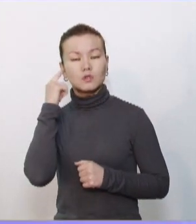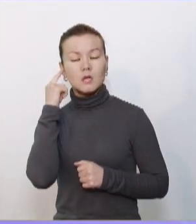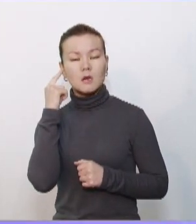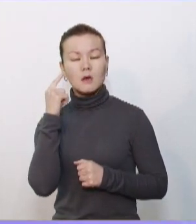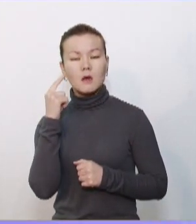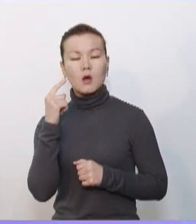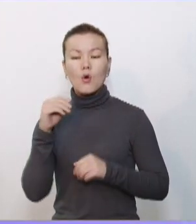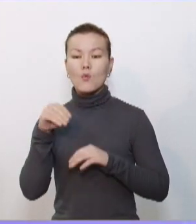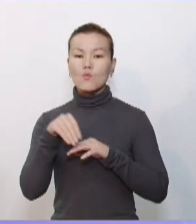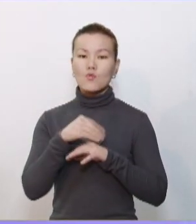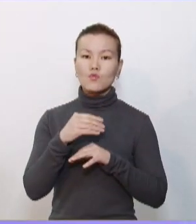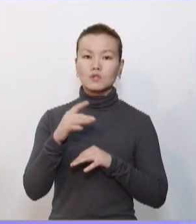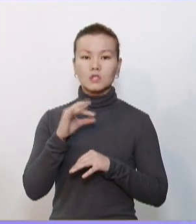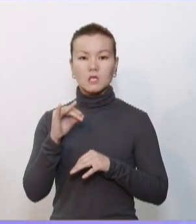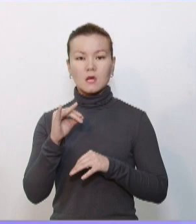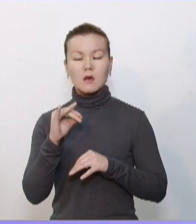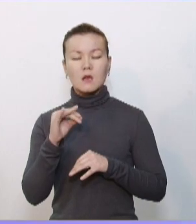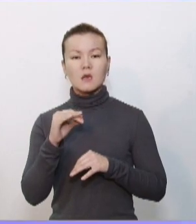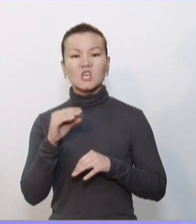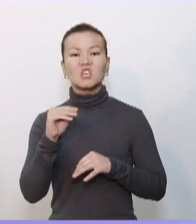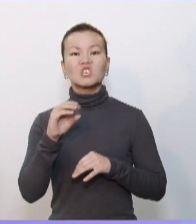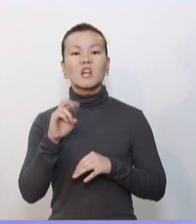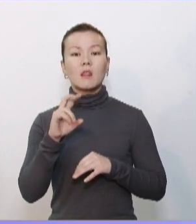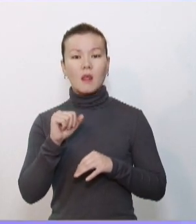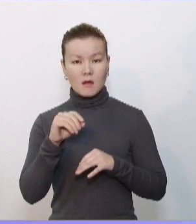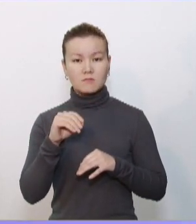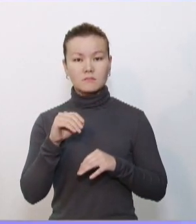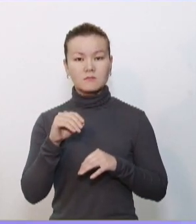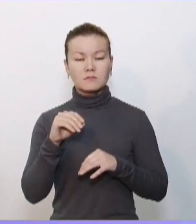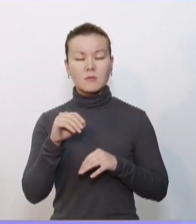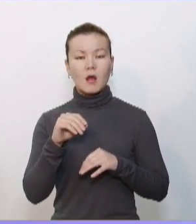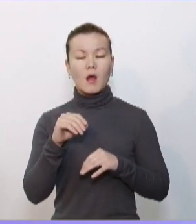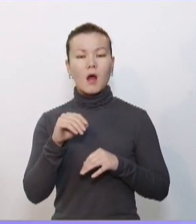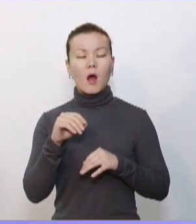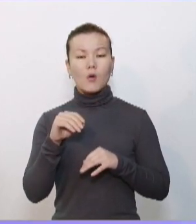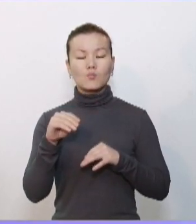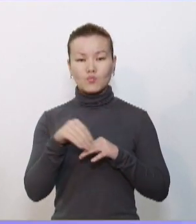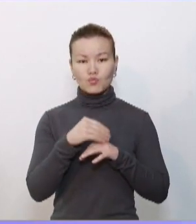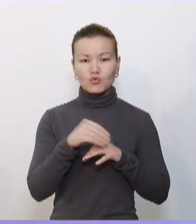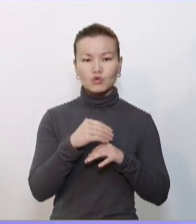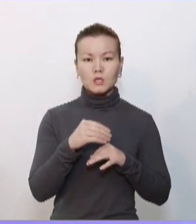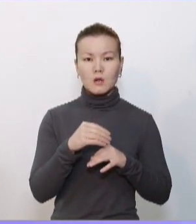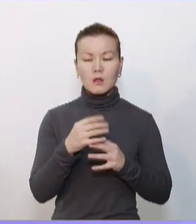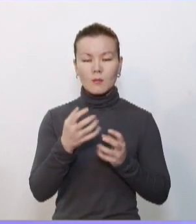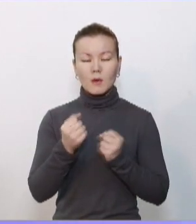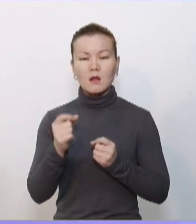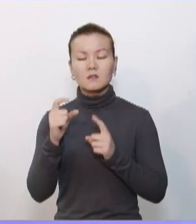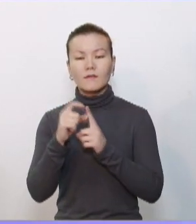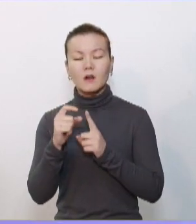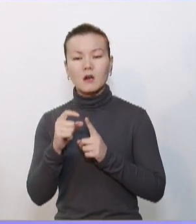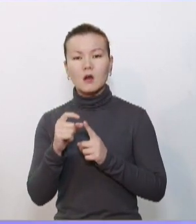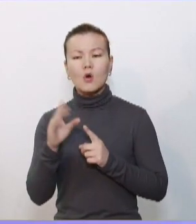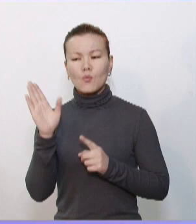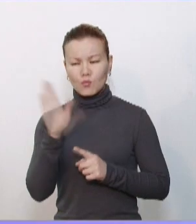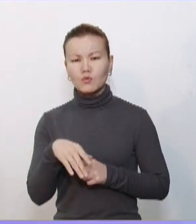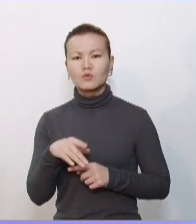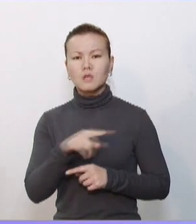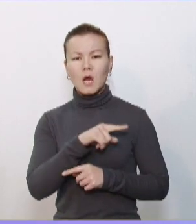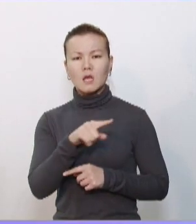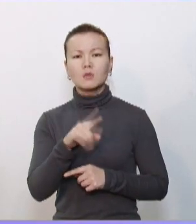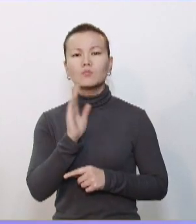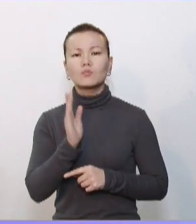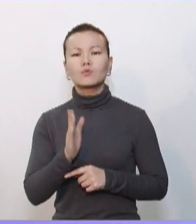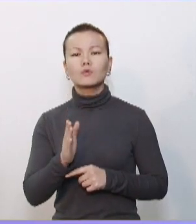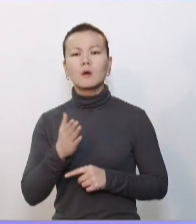жена из другого города. Муж набрал слова и сказал: «Пусть они будут